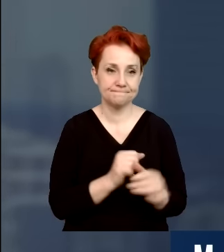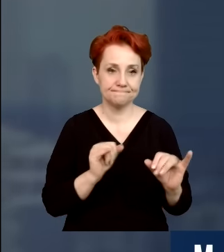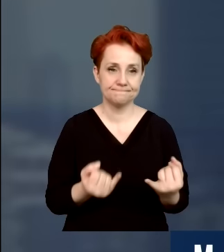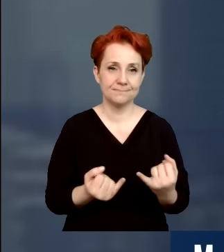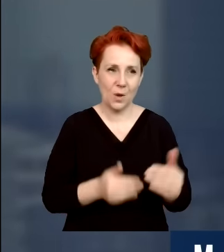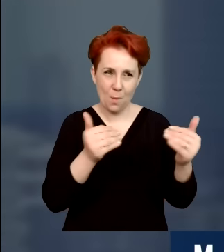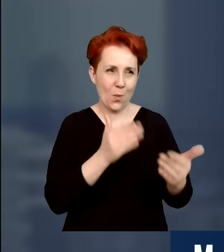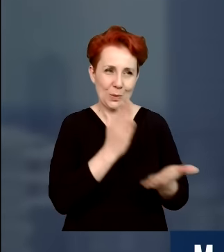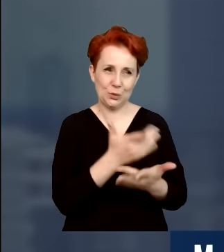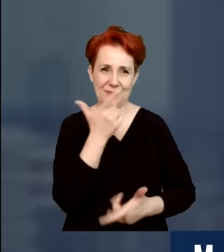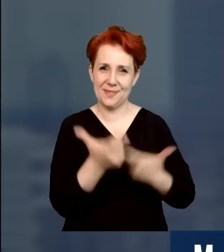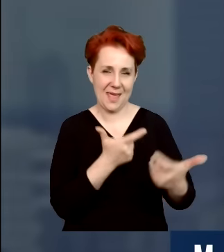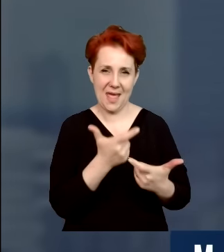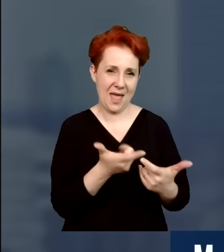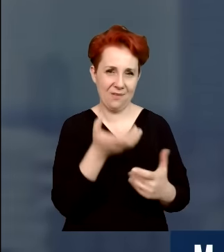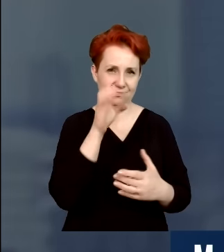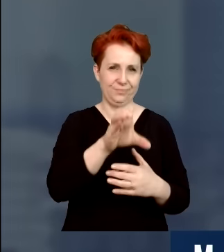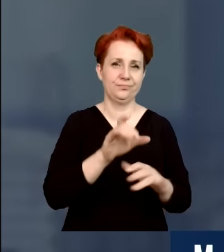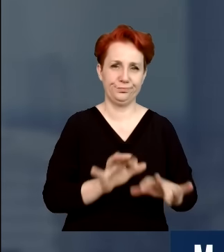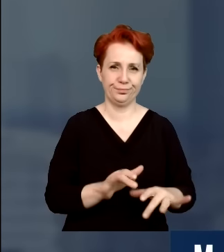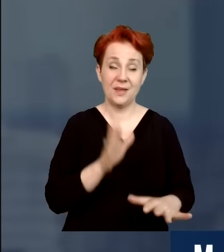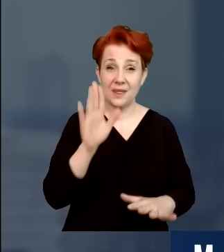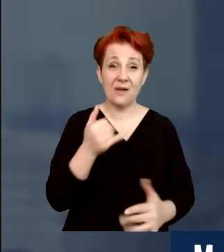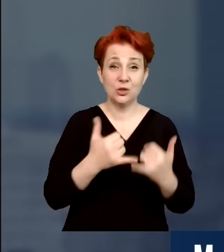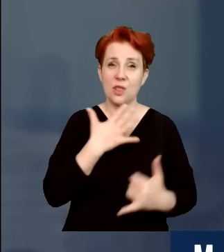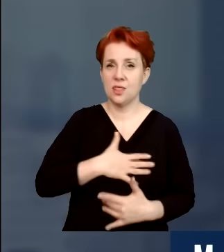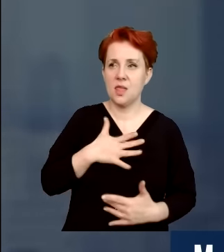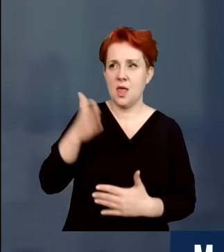już darować tego rodzaju wpisy, nawet jak nie lubi pana Ziobry,